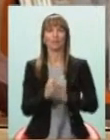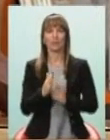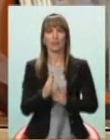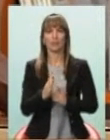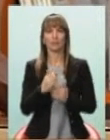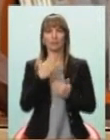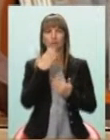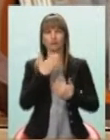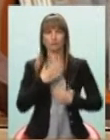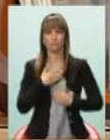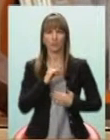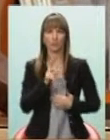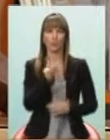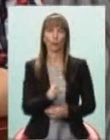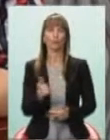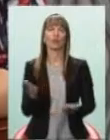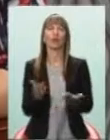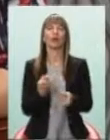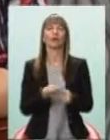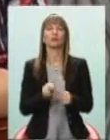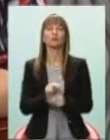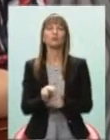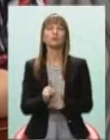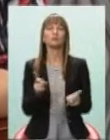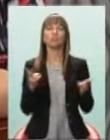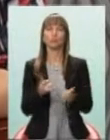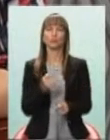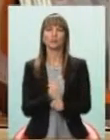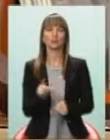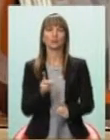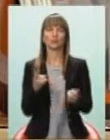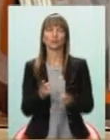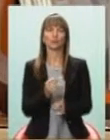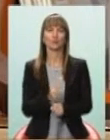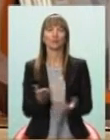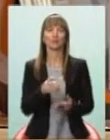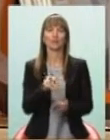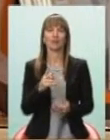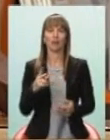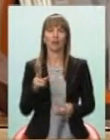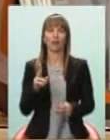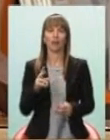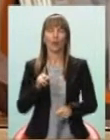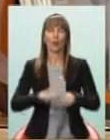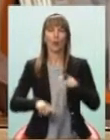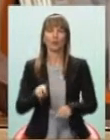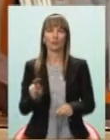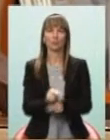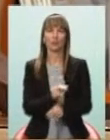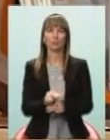Да. Як це робити? Як вчити дитину, щоб вона... Тебе як батьки виховують бути гуманною?